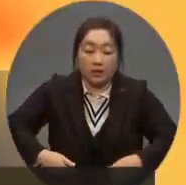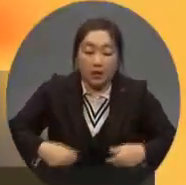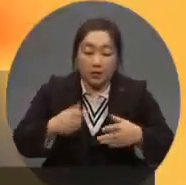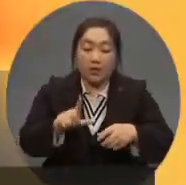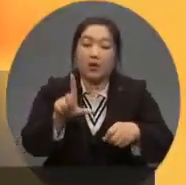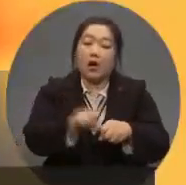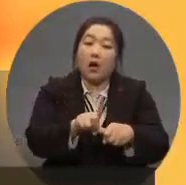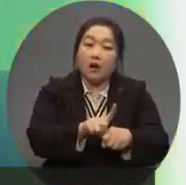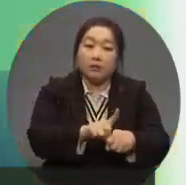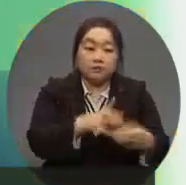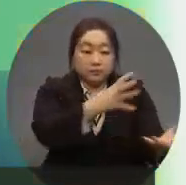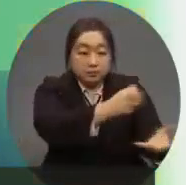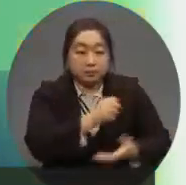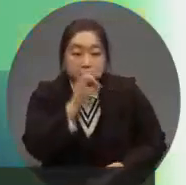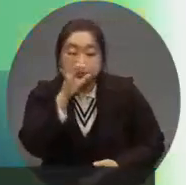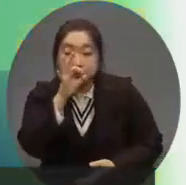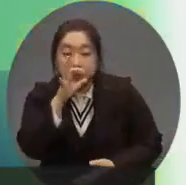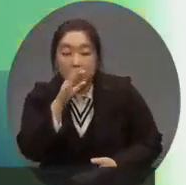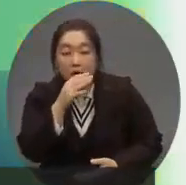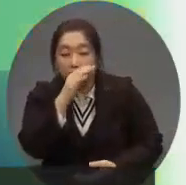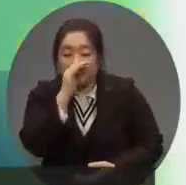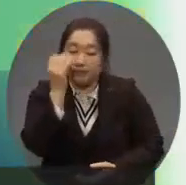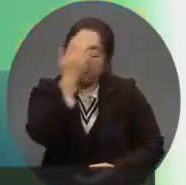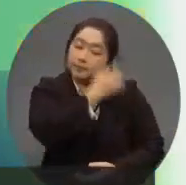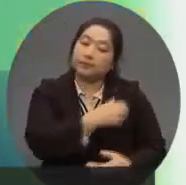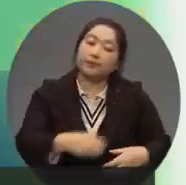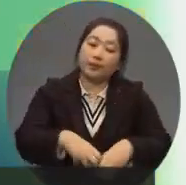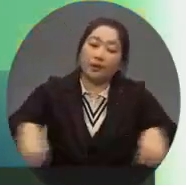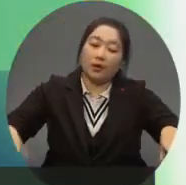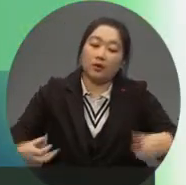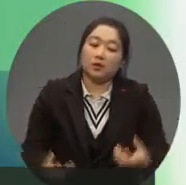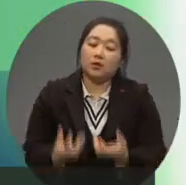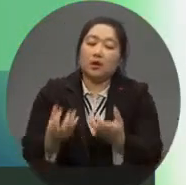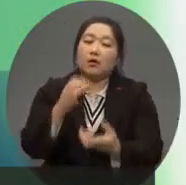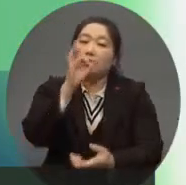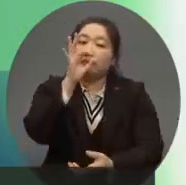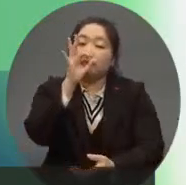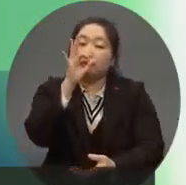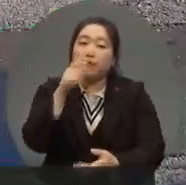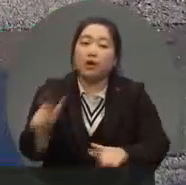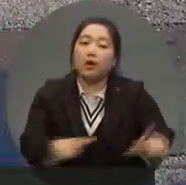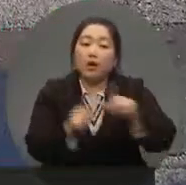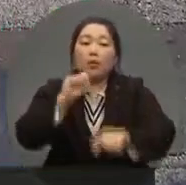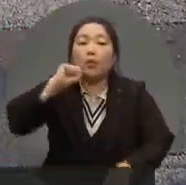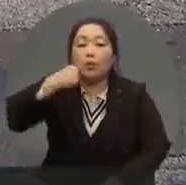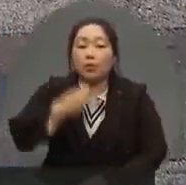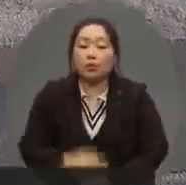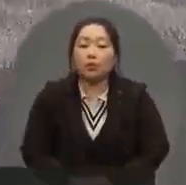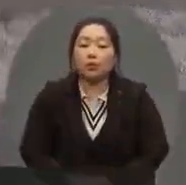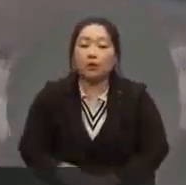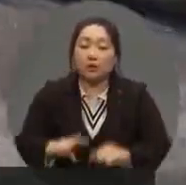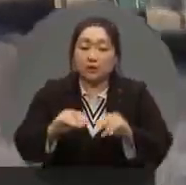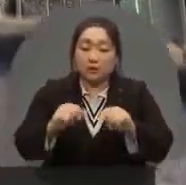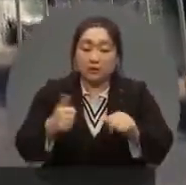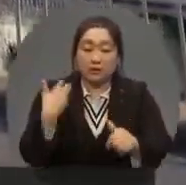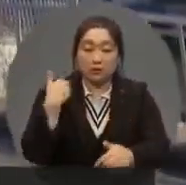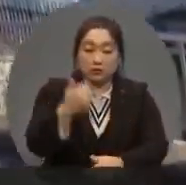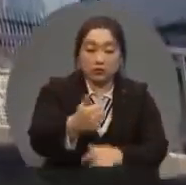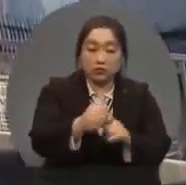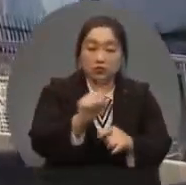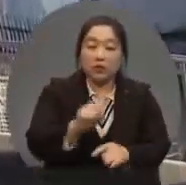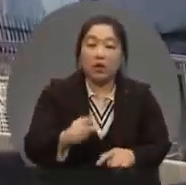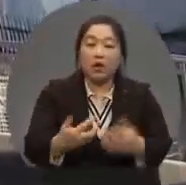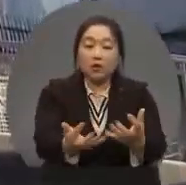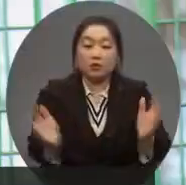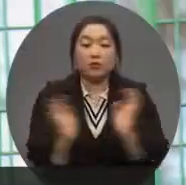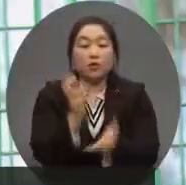같은 게안 들어오고 기름 떼시는 분은 또 기름을 못 넣고 그러니까는 생활이 안 되는 거지. 토지 소유자 측은 울타리 설치가